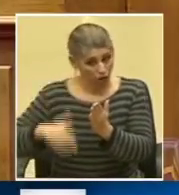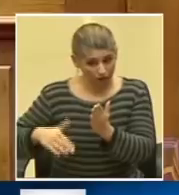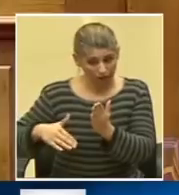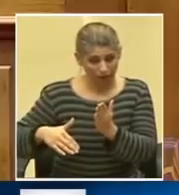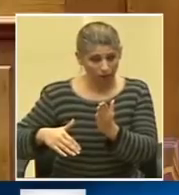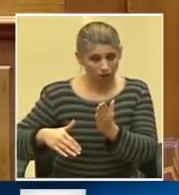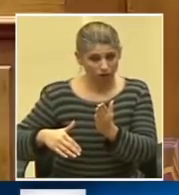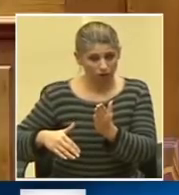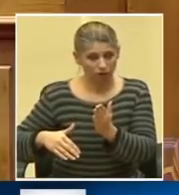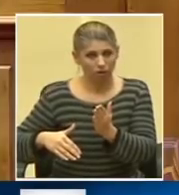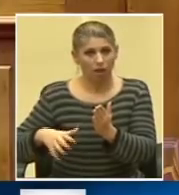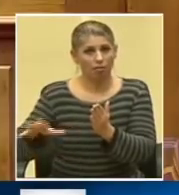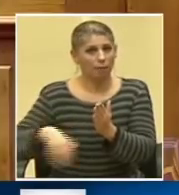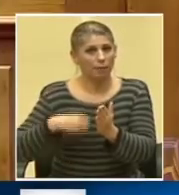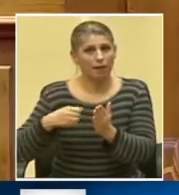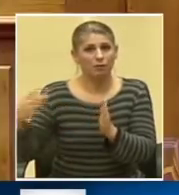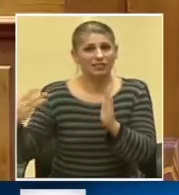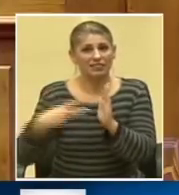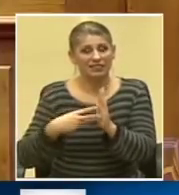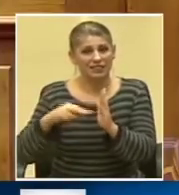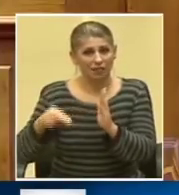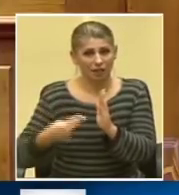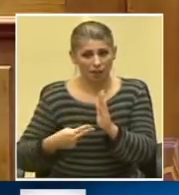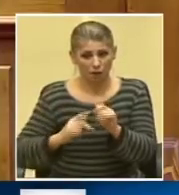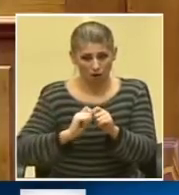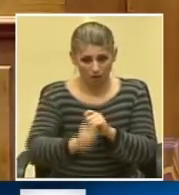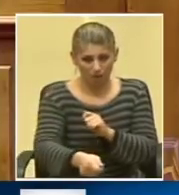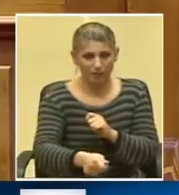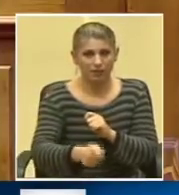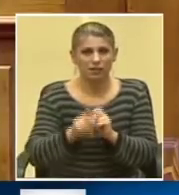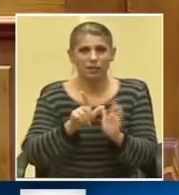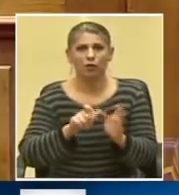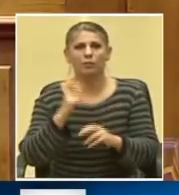3.000 ευρώ εφάπαξ και